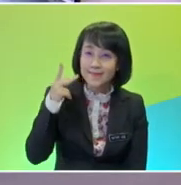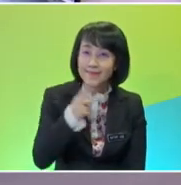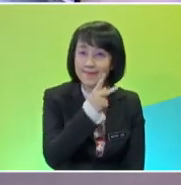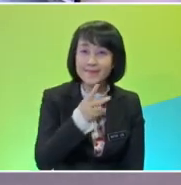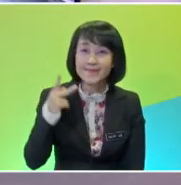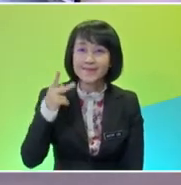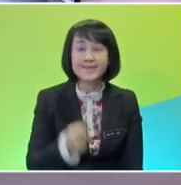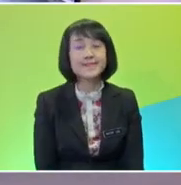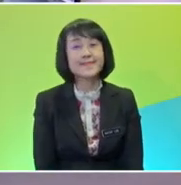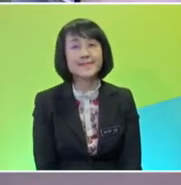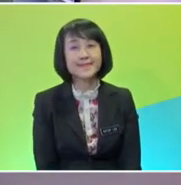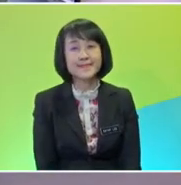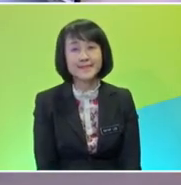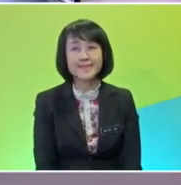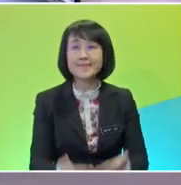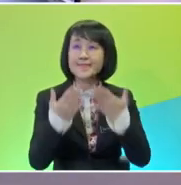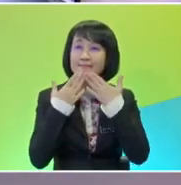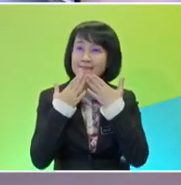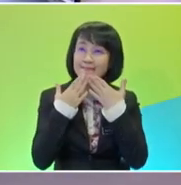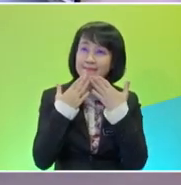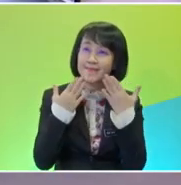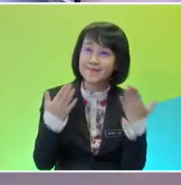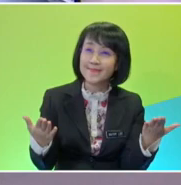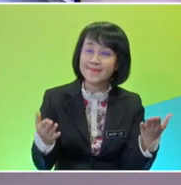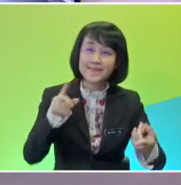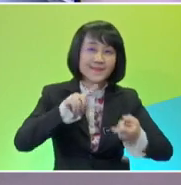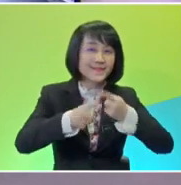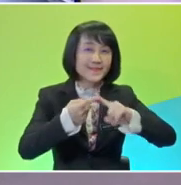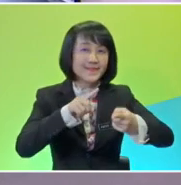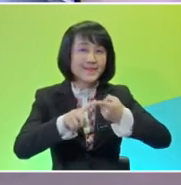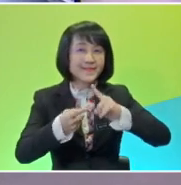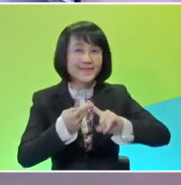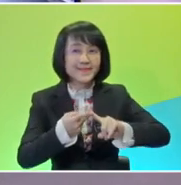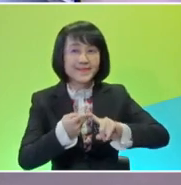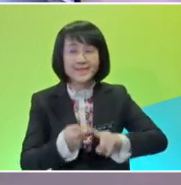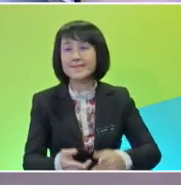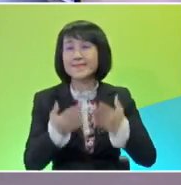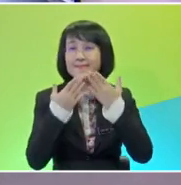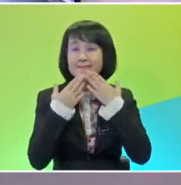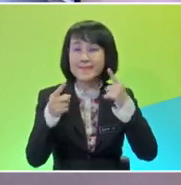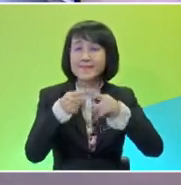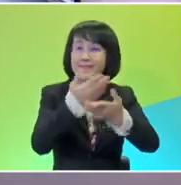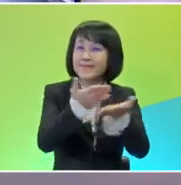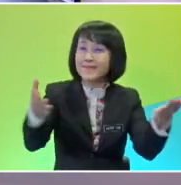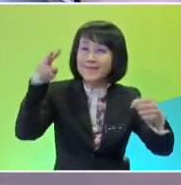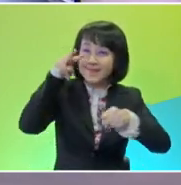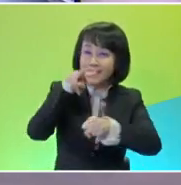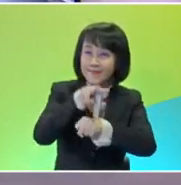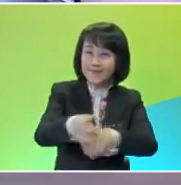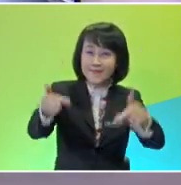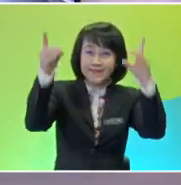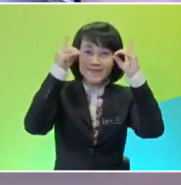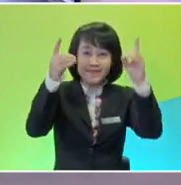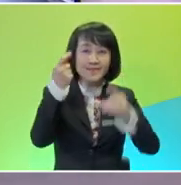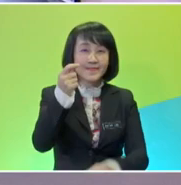Jalan pil Kuala Lumpur dan terima kasih kepada ah ini kawan-kawan bersikap belakangan ini dan kepada anda yang sudah menonton di Net TVM